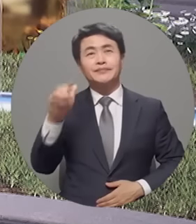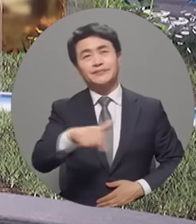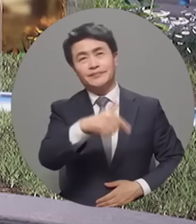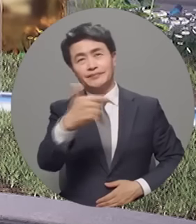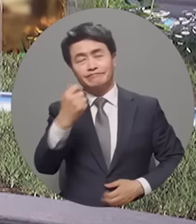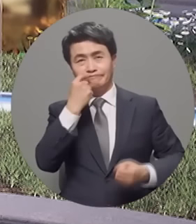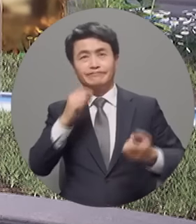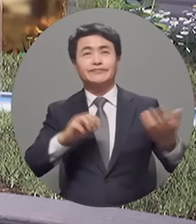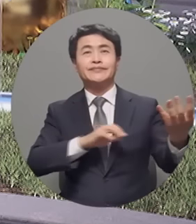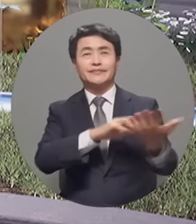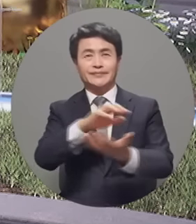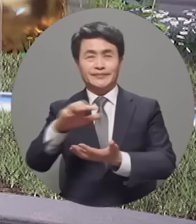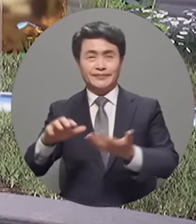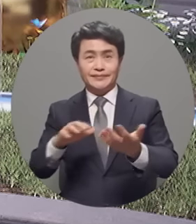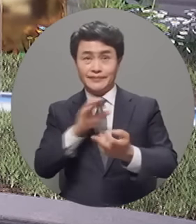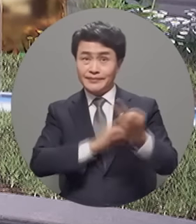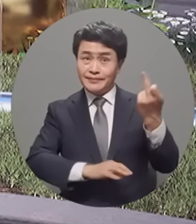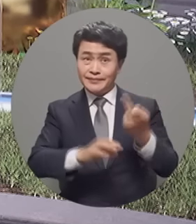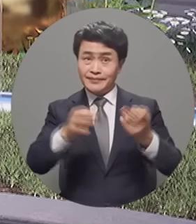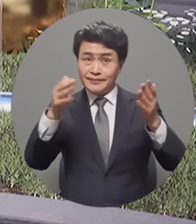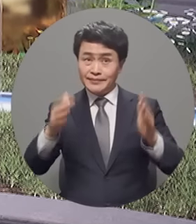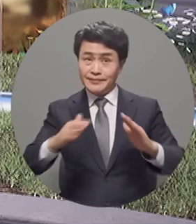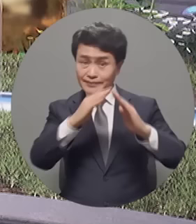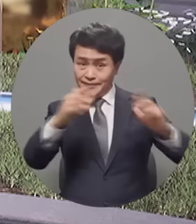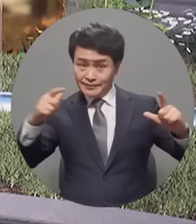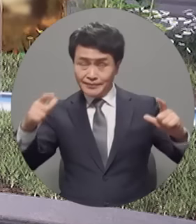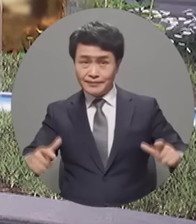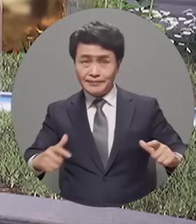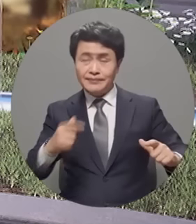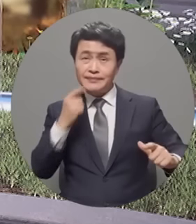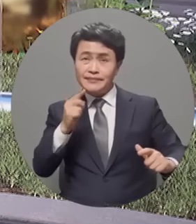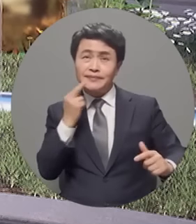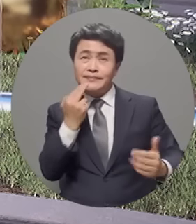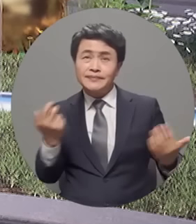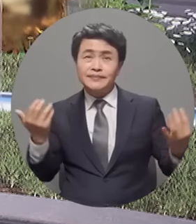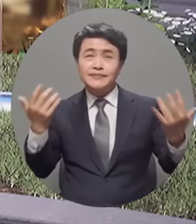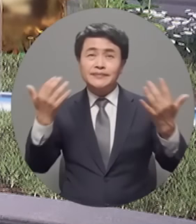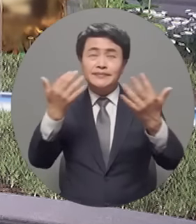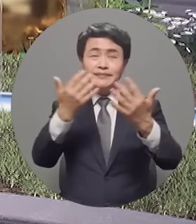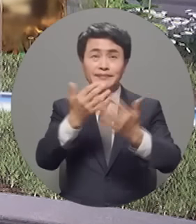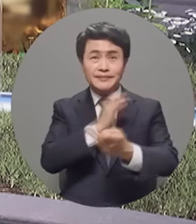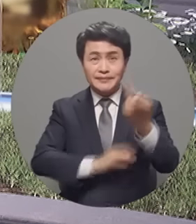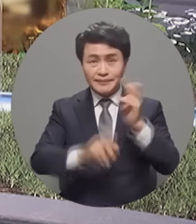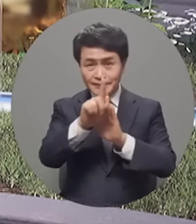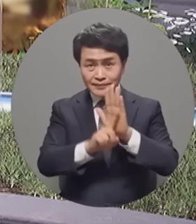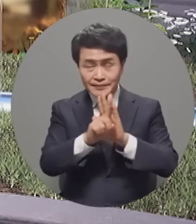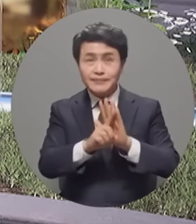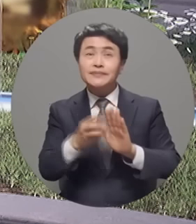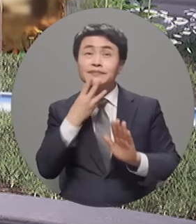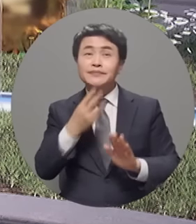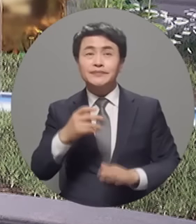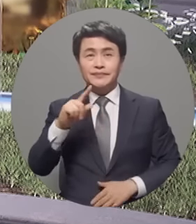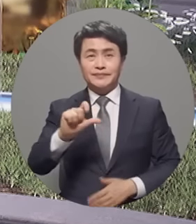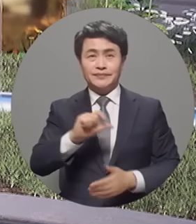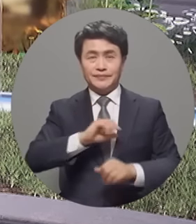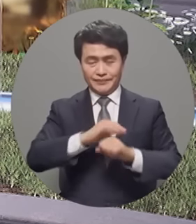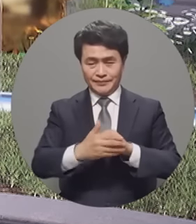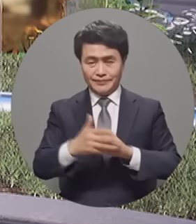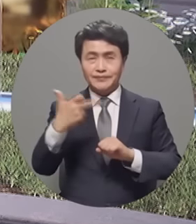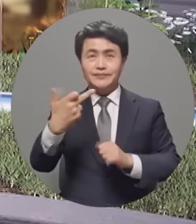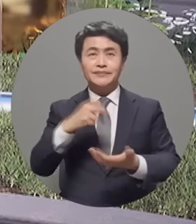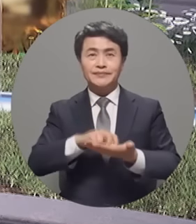구름이 많아지겠습니다. 아침 사이 전라권을 중심으로 짙은 안개가 끼겠습니다. 아침 최저 기온은 서울이 15도, 대구